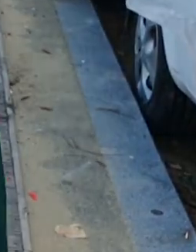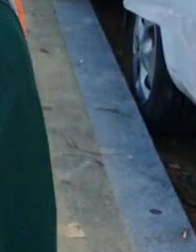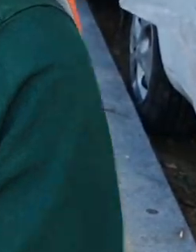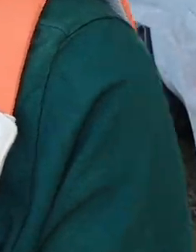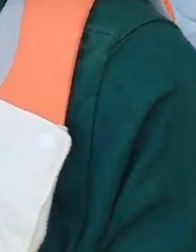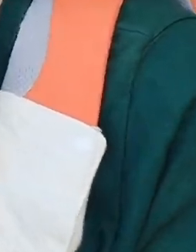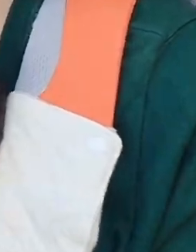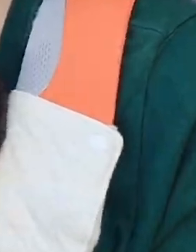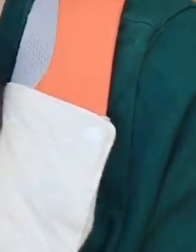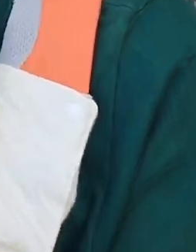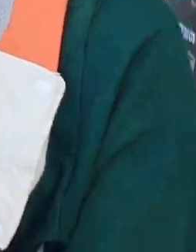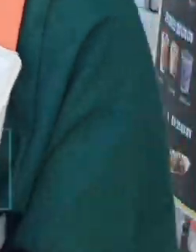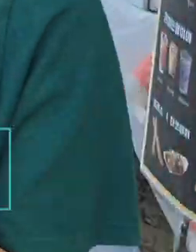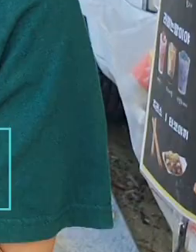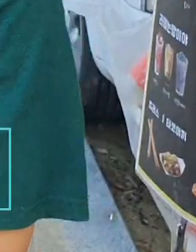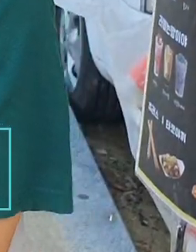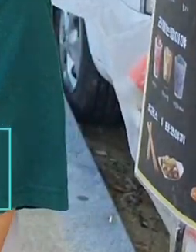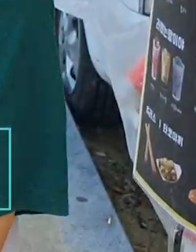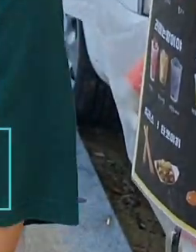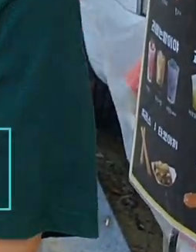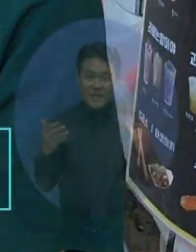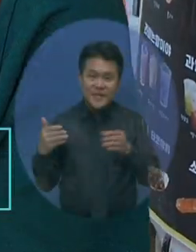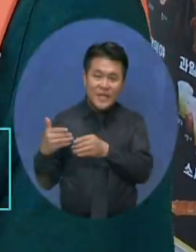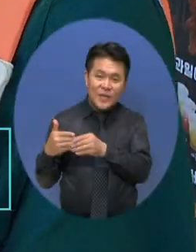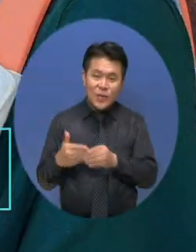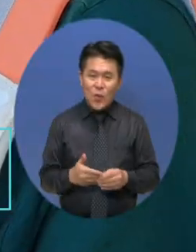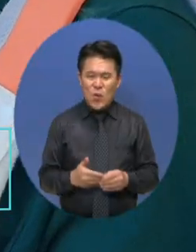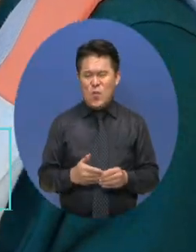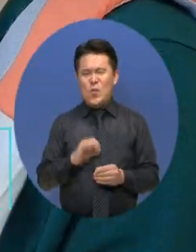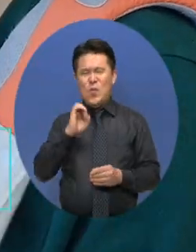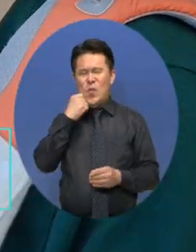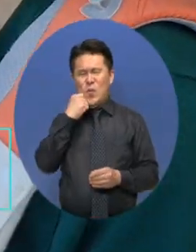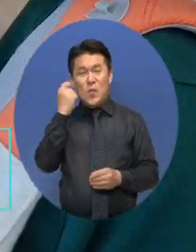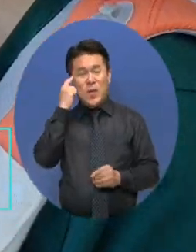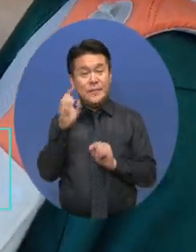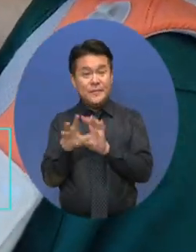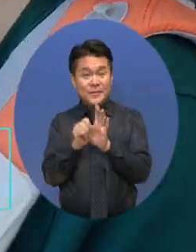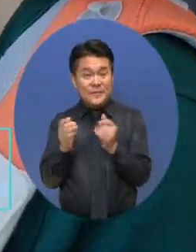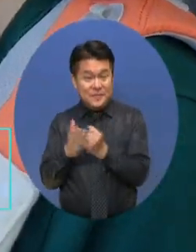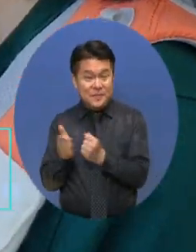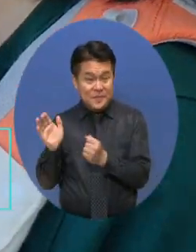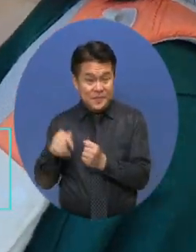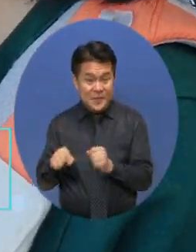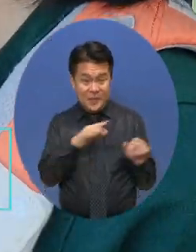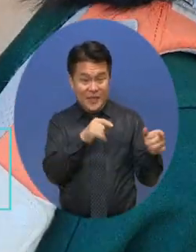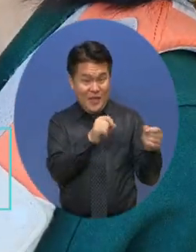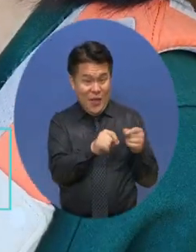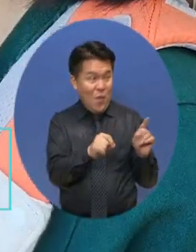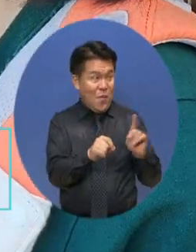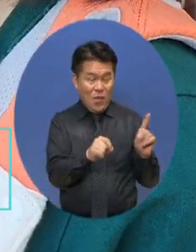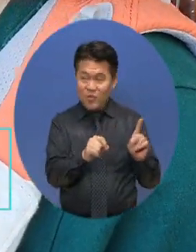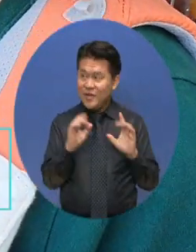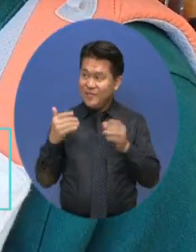물고기 먹지? 아, 지금 애들 데리고 오기 잠깐 가까운 데 있으면 애들 데리고 오기 좋을 것 같아요. 아, 언제